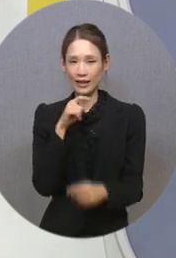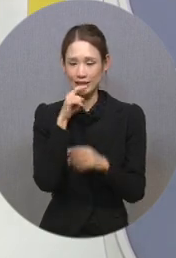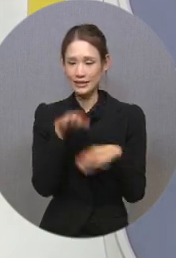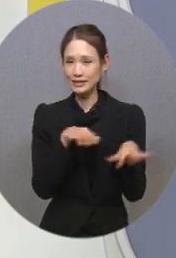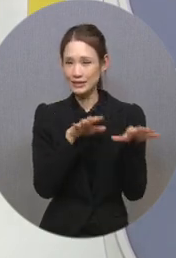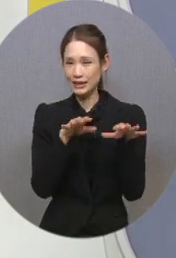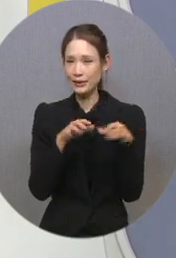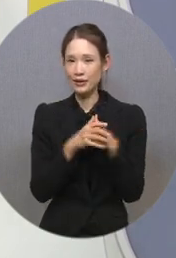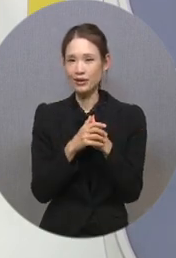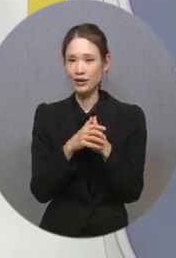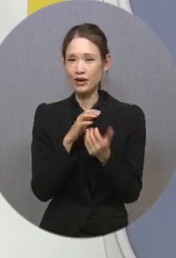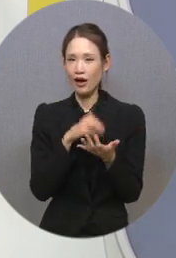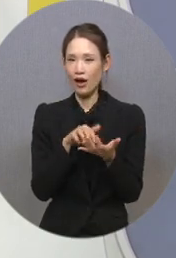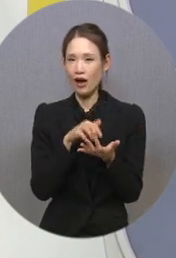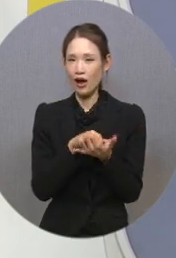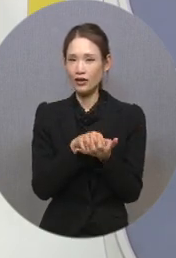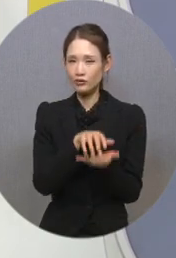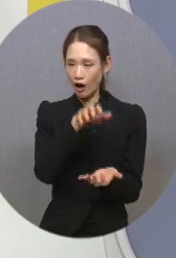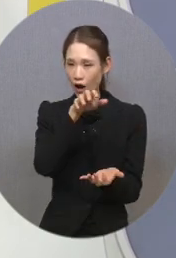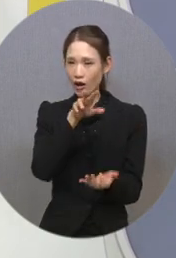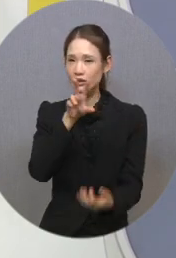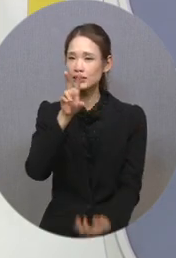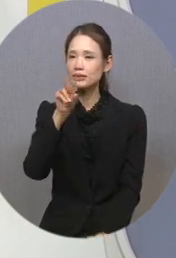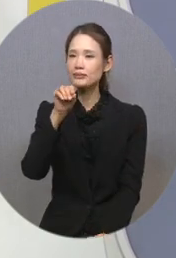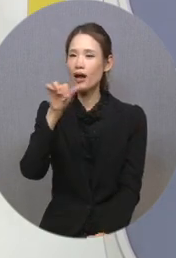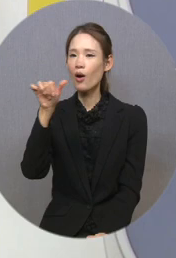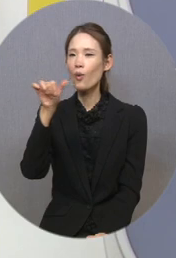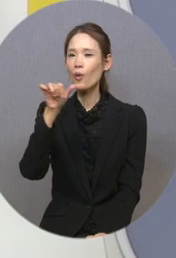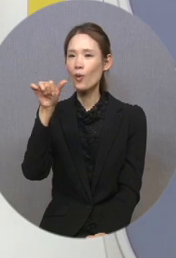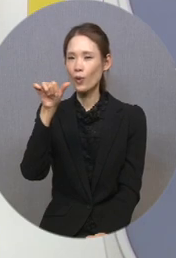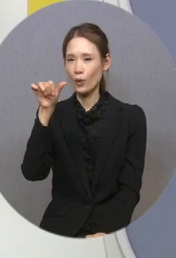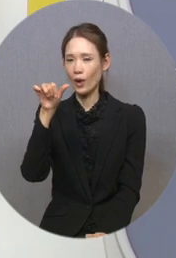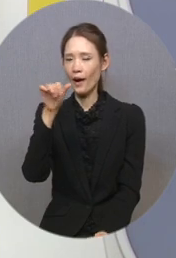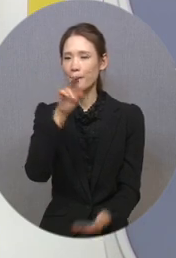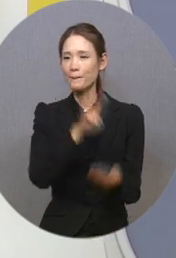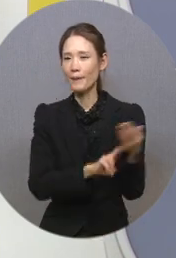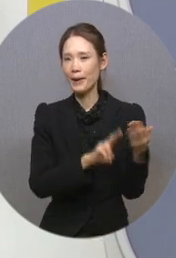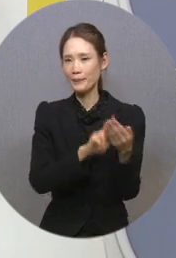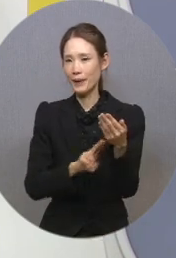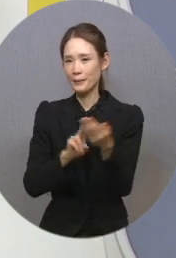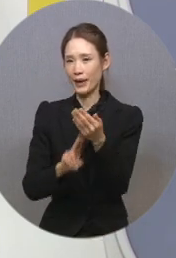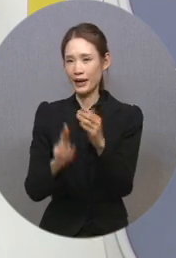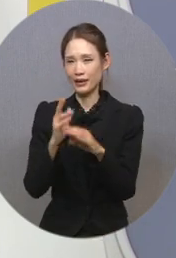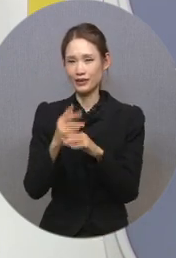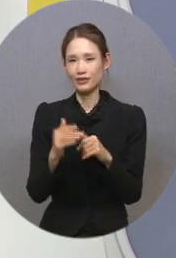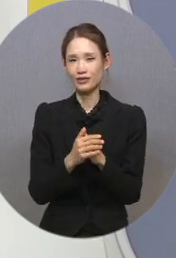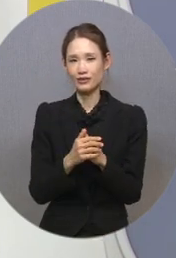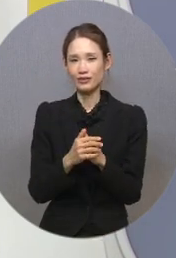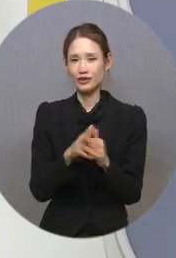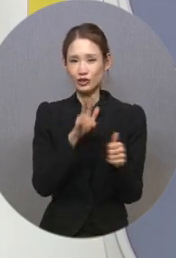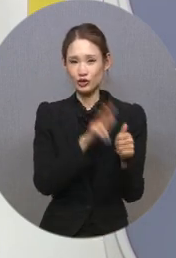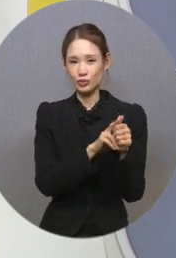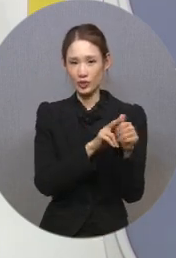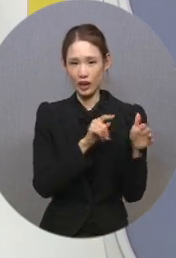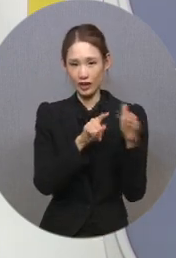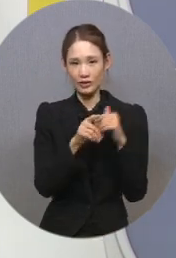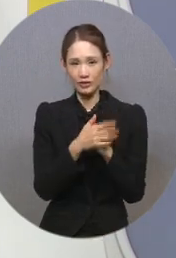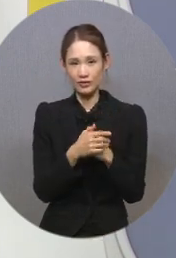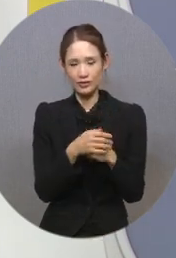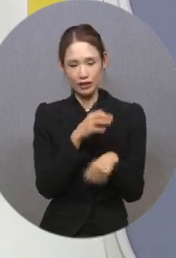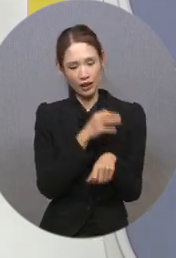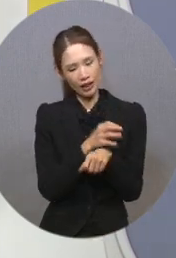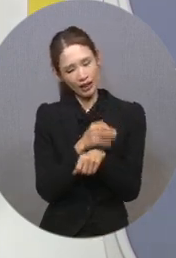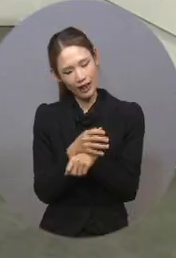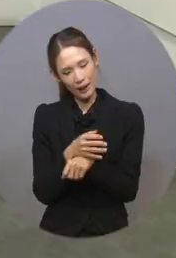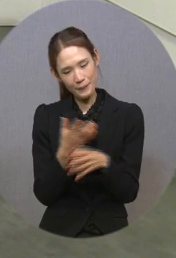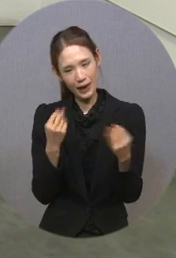네. 25,000개 정도 농수축산물을 지금 판매하고 있습니다. 우리가 슈퍼에 가도 살 게 그렇게 많지